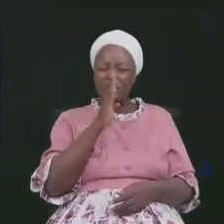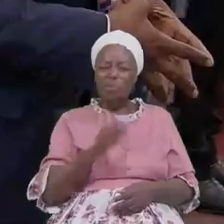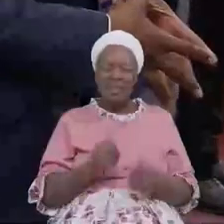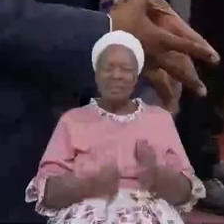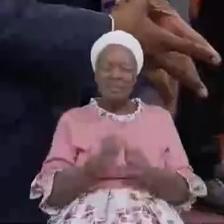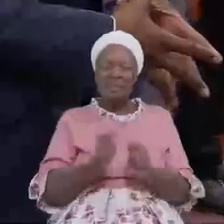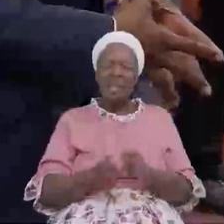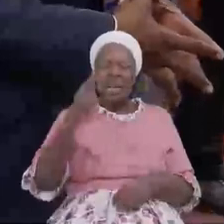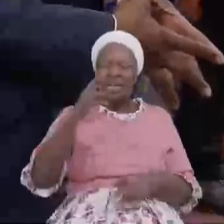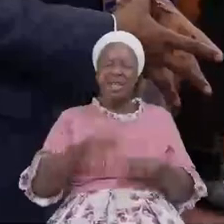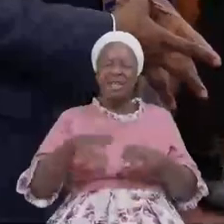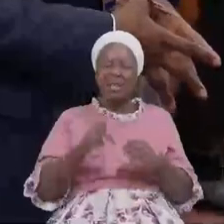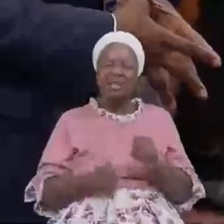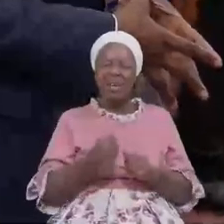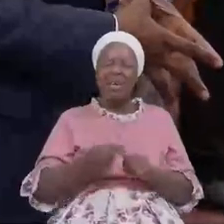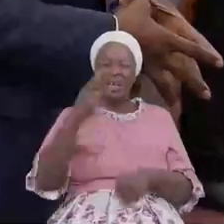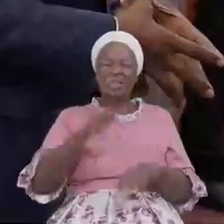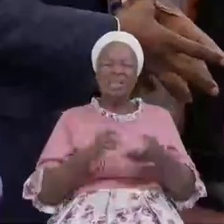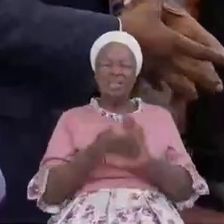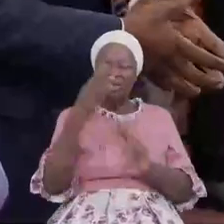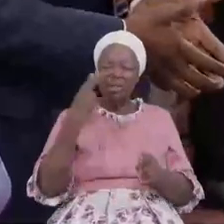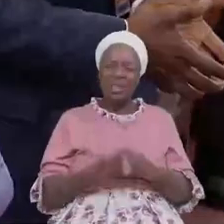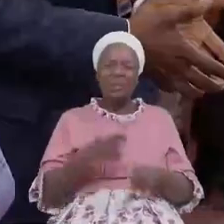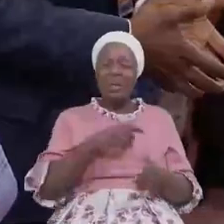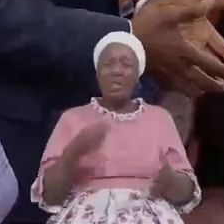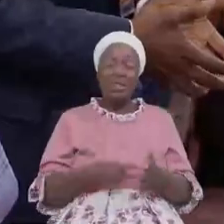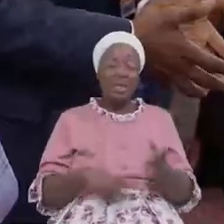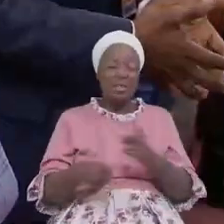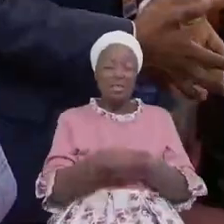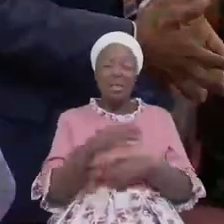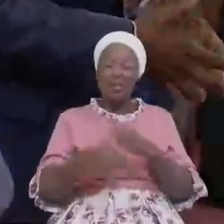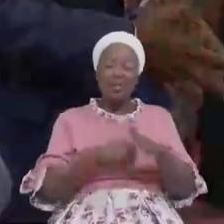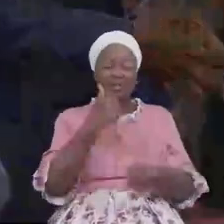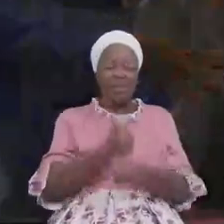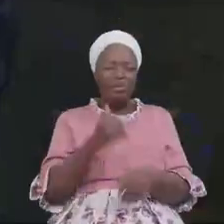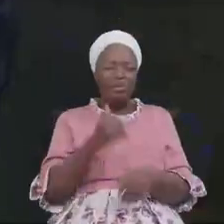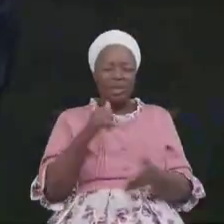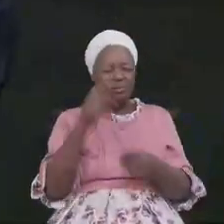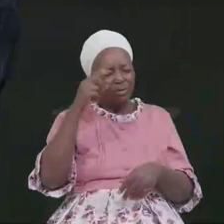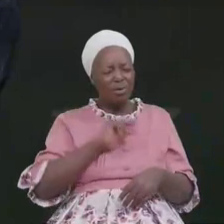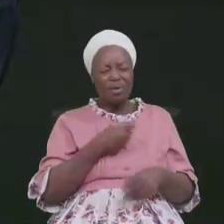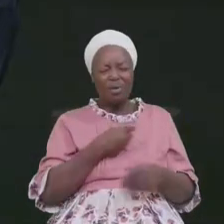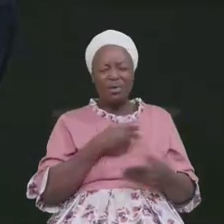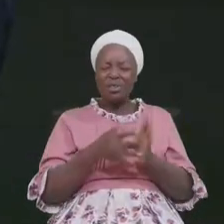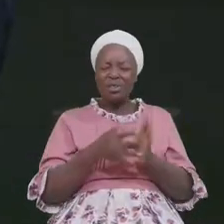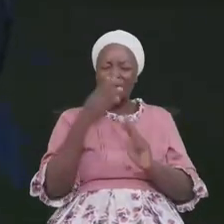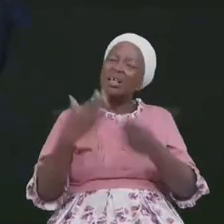avant. Ce jour, confirme-le pour nous, Seigneur. Merci,